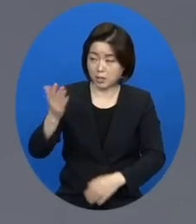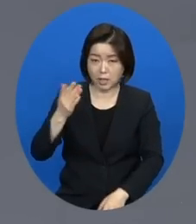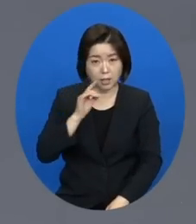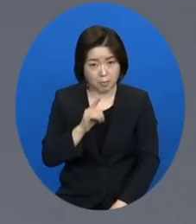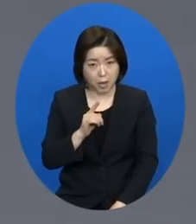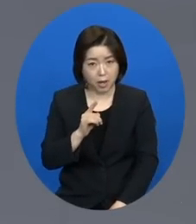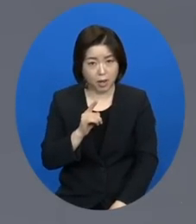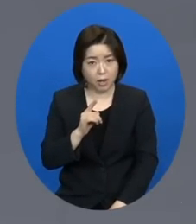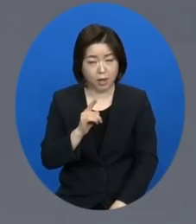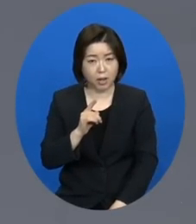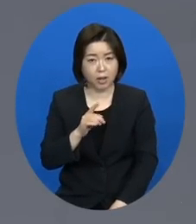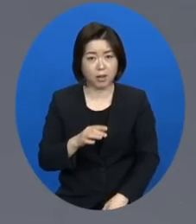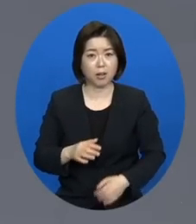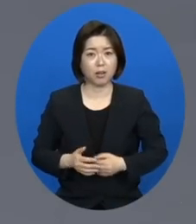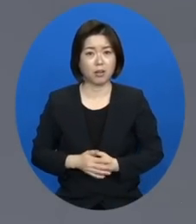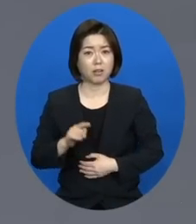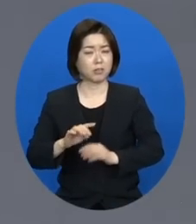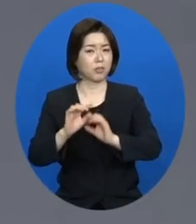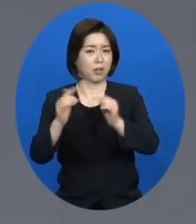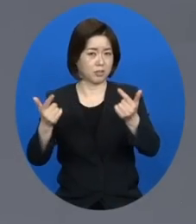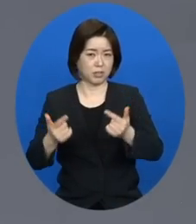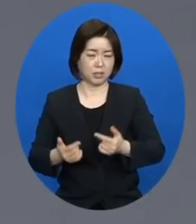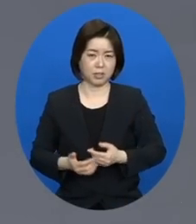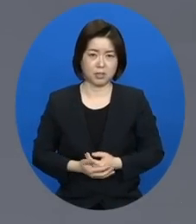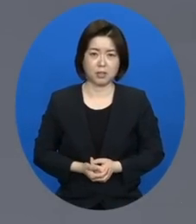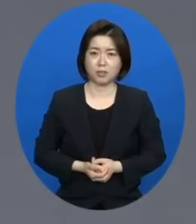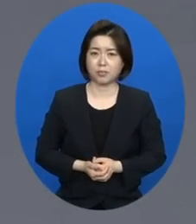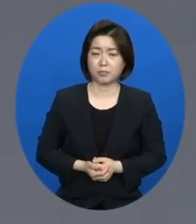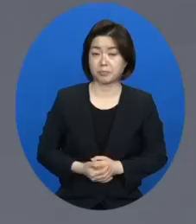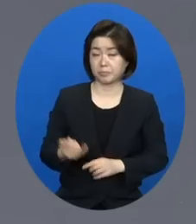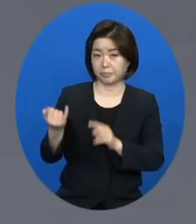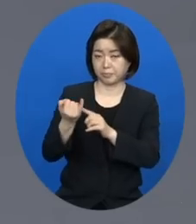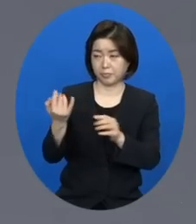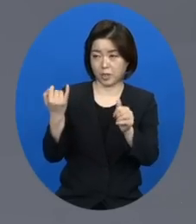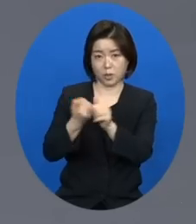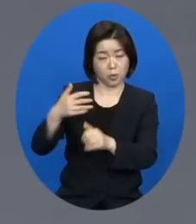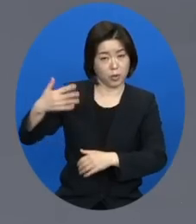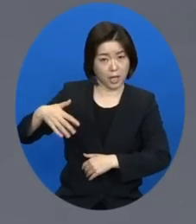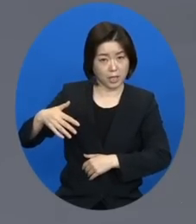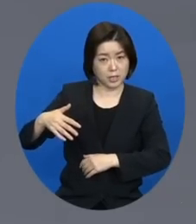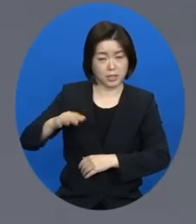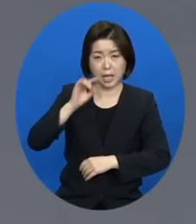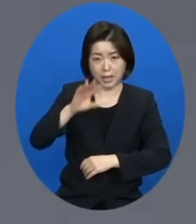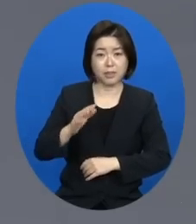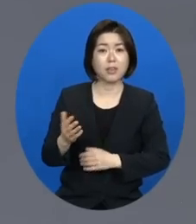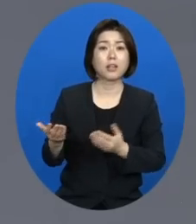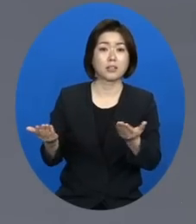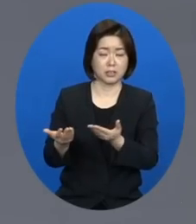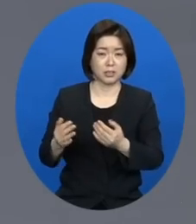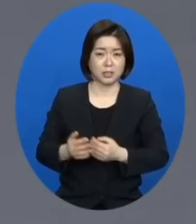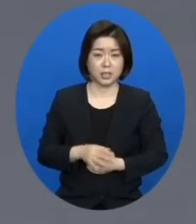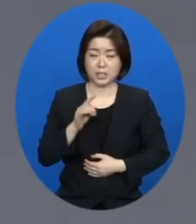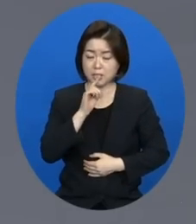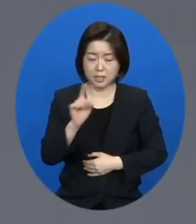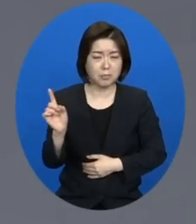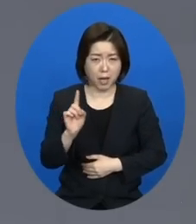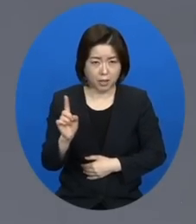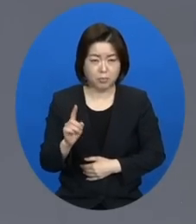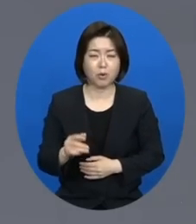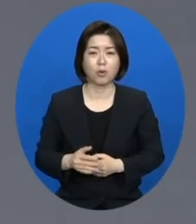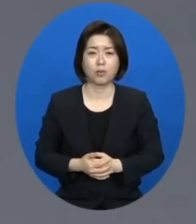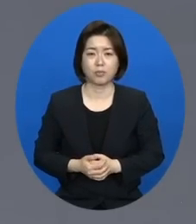얘기일까요? 이거 아닙니다. 그녀가 결혼하지 않았어도 안 되는 거예요. 이 말은